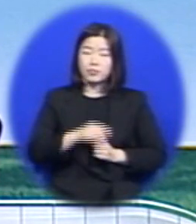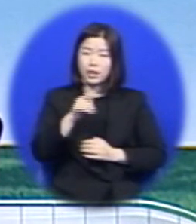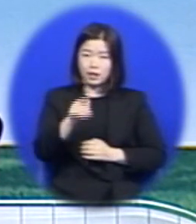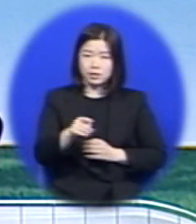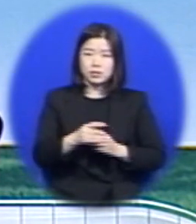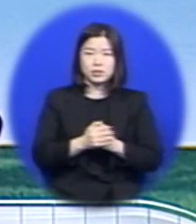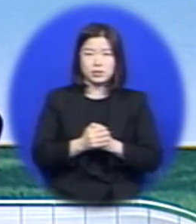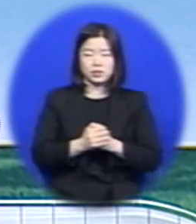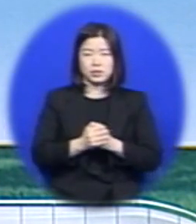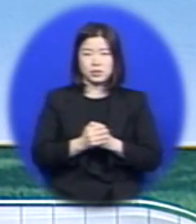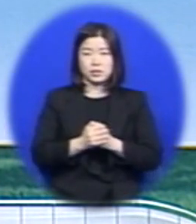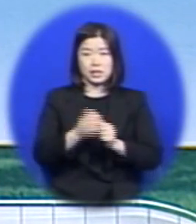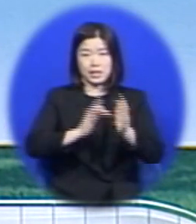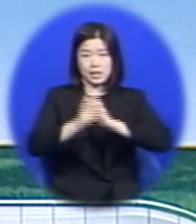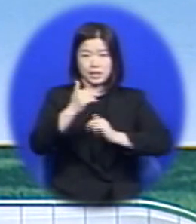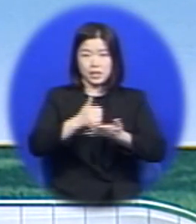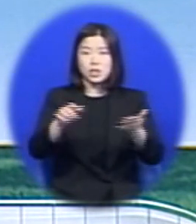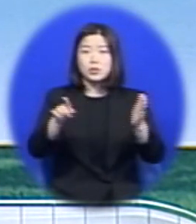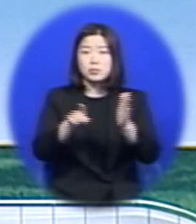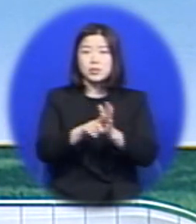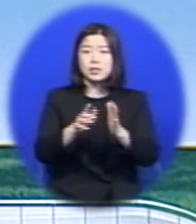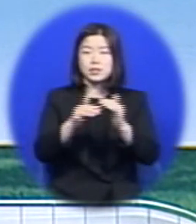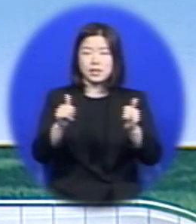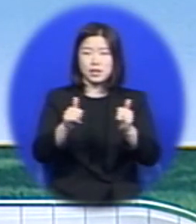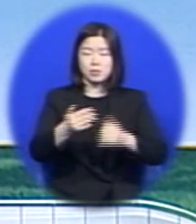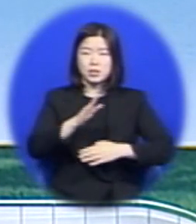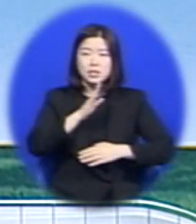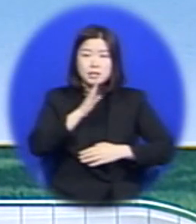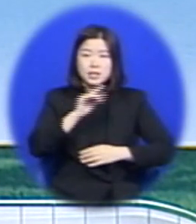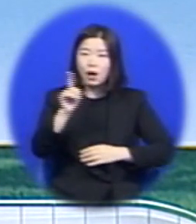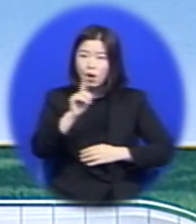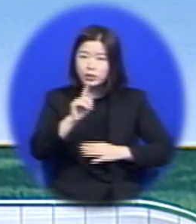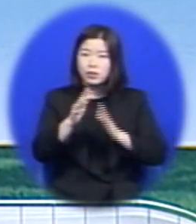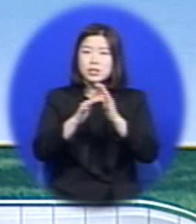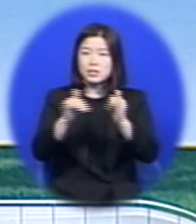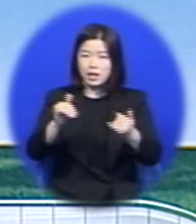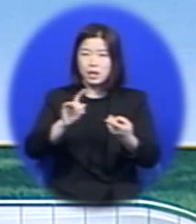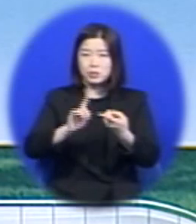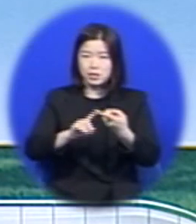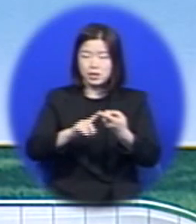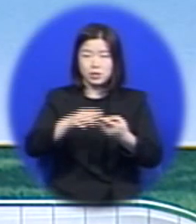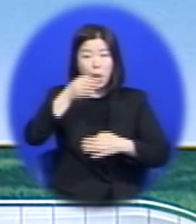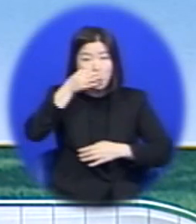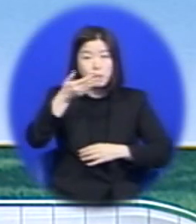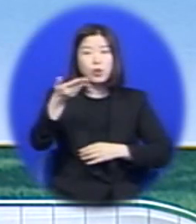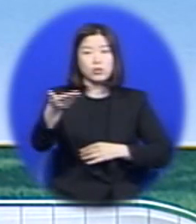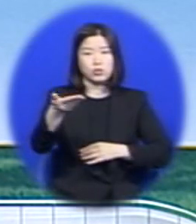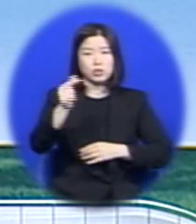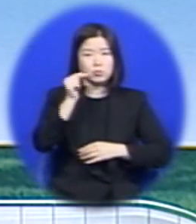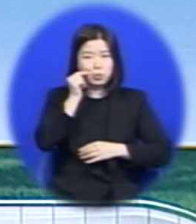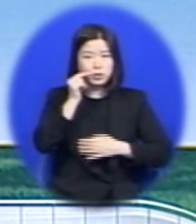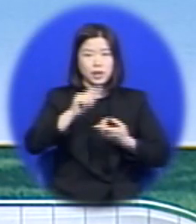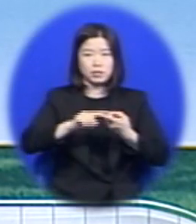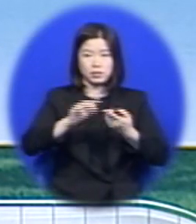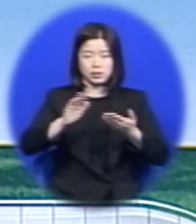그것은 예수 믿는 사람이 진짜 어떤 사람인지를 보여주지 못한 것입니다.